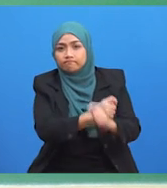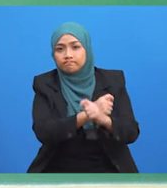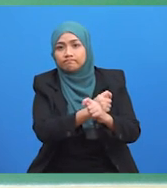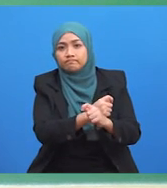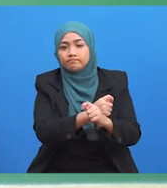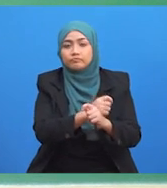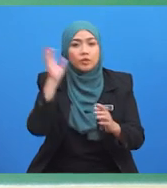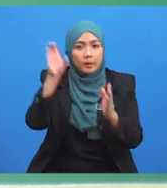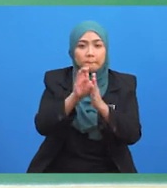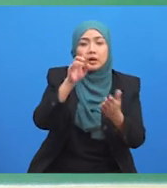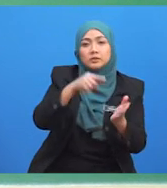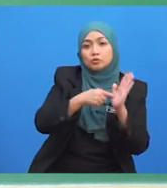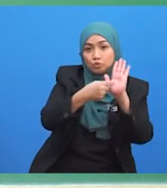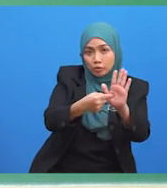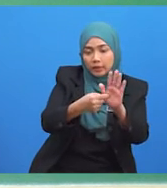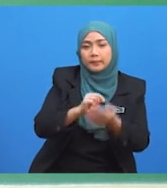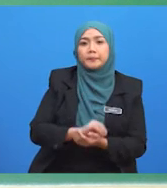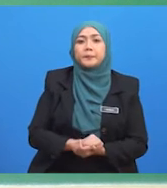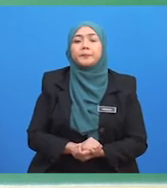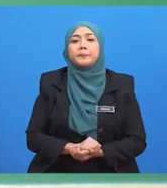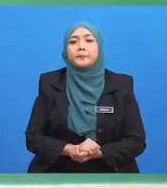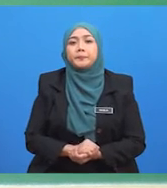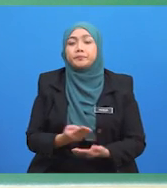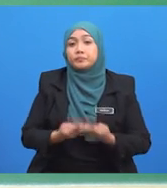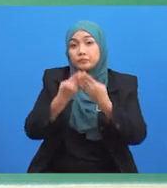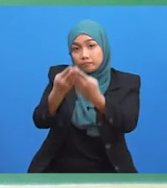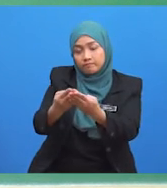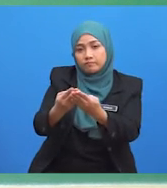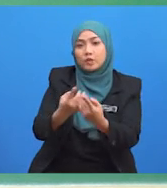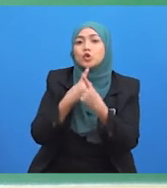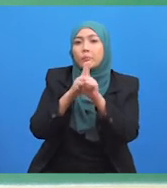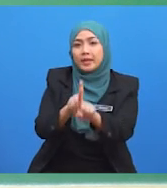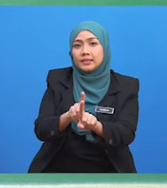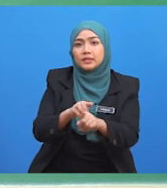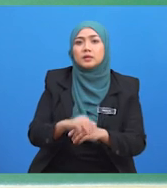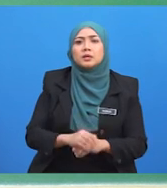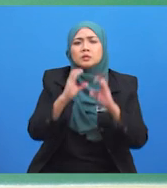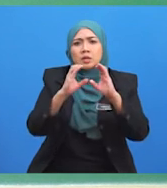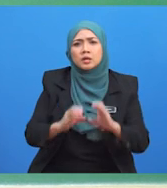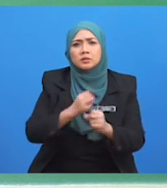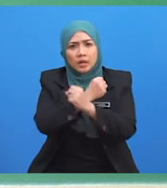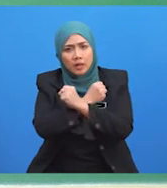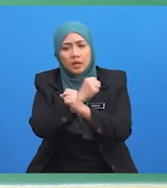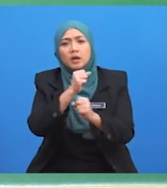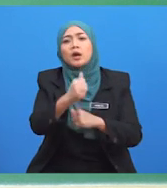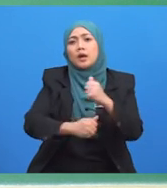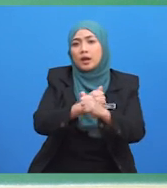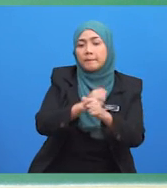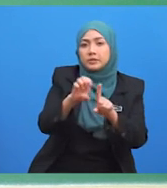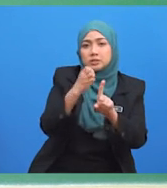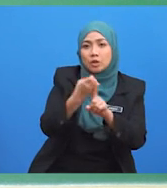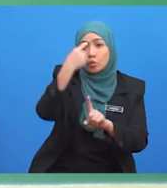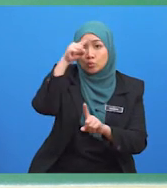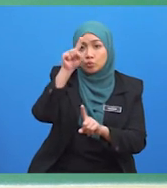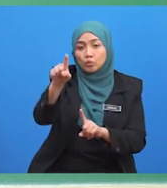situasi tersebut. Cadangan jawapannya adalah cara menyayangi alam sekitar